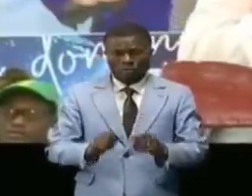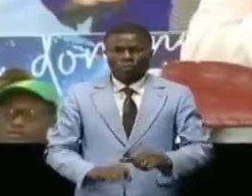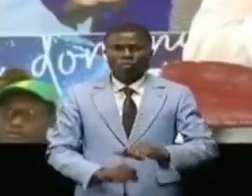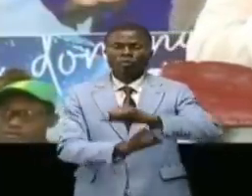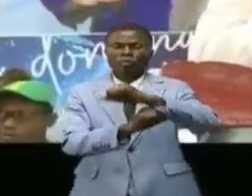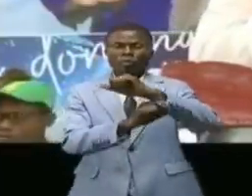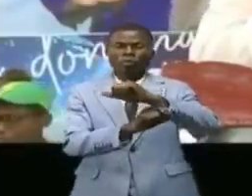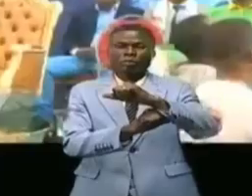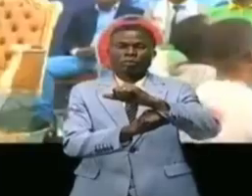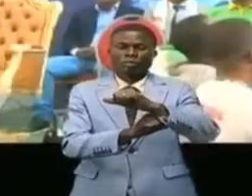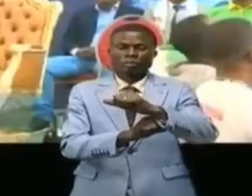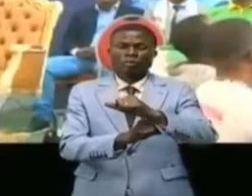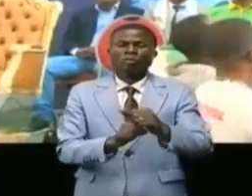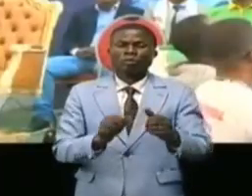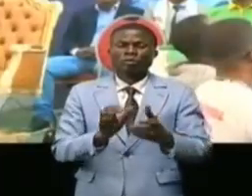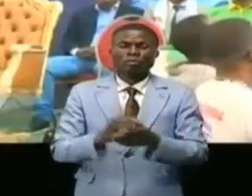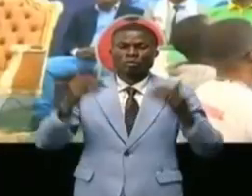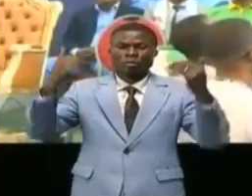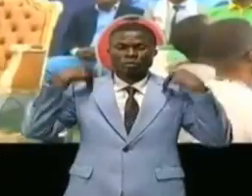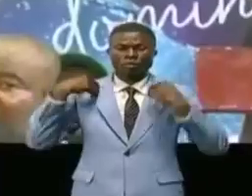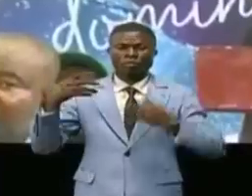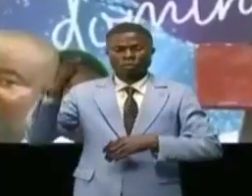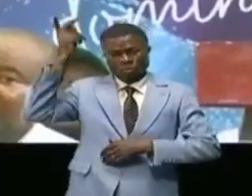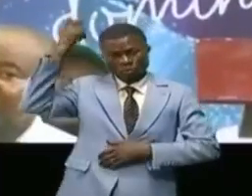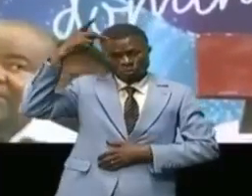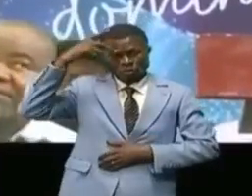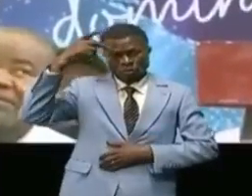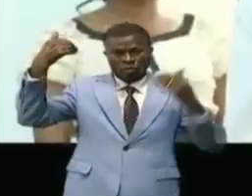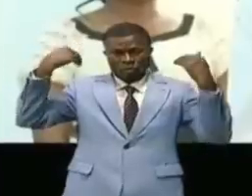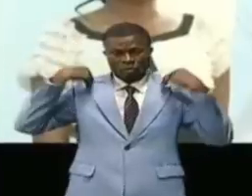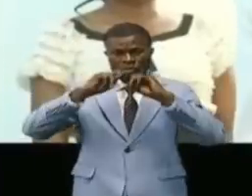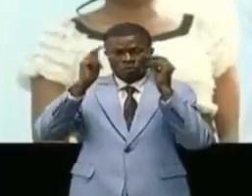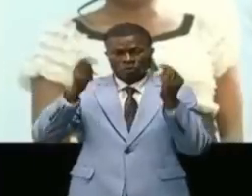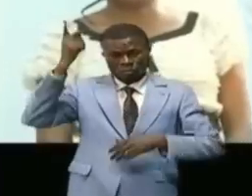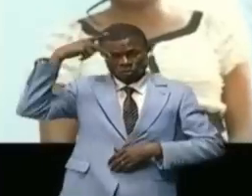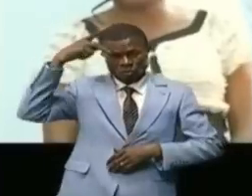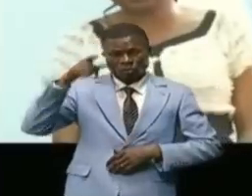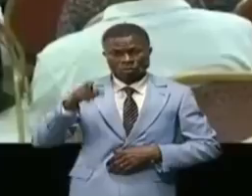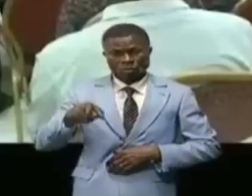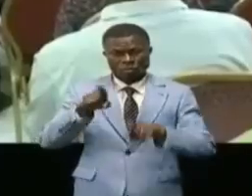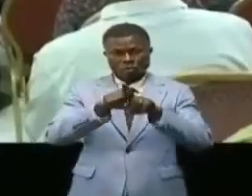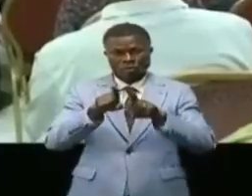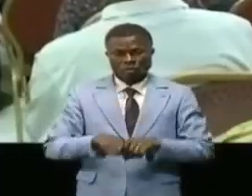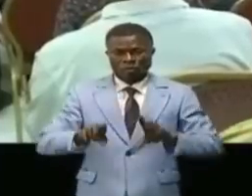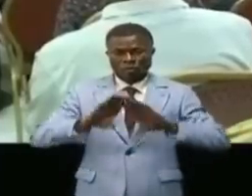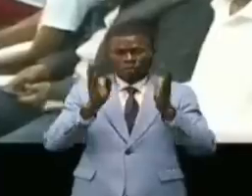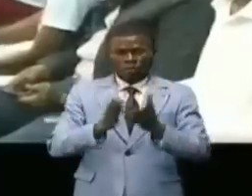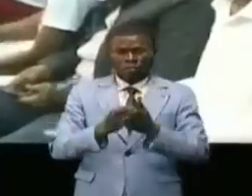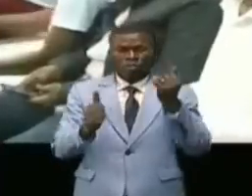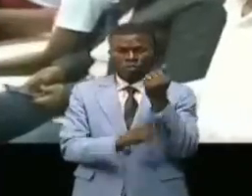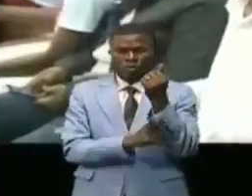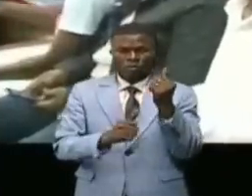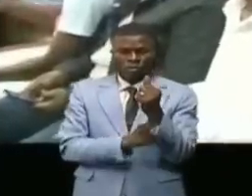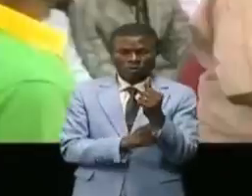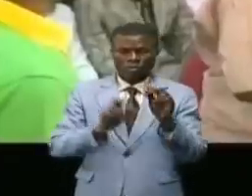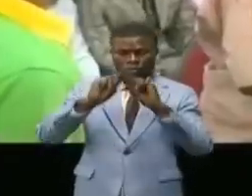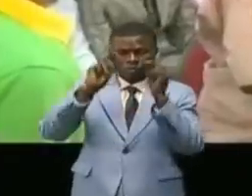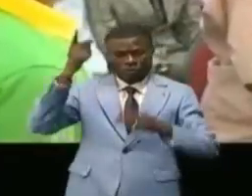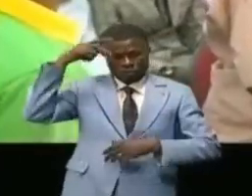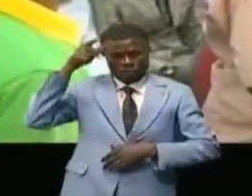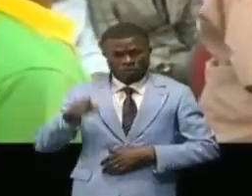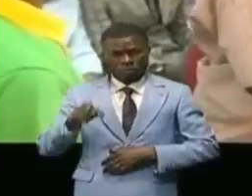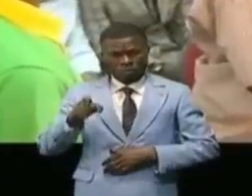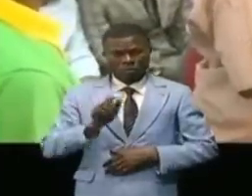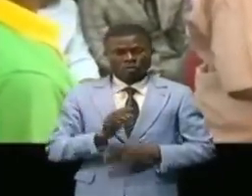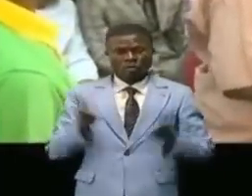les élections les autorités politiques cadres du parti apocem ainsi que toute la base de l'adhérent bienvenue Kamba